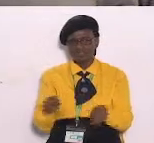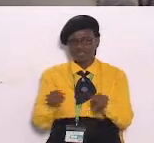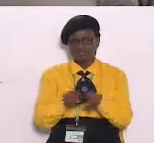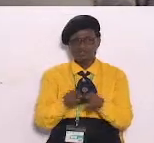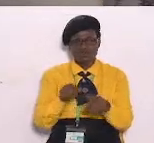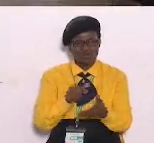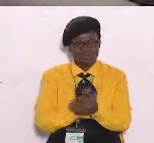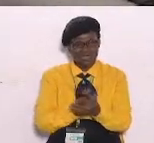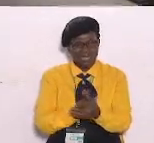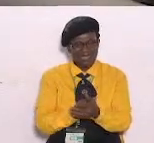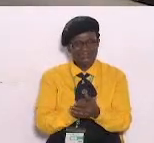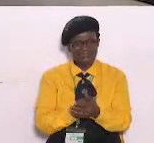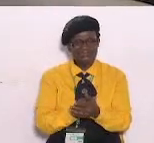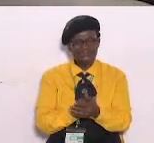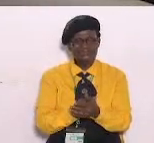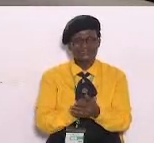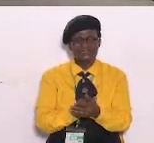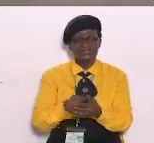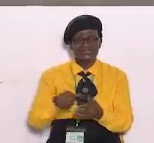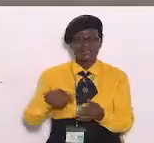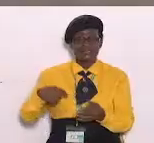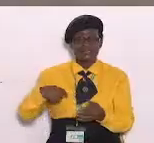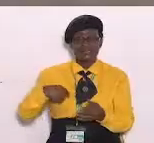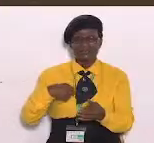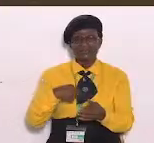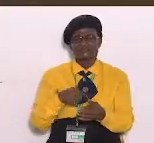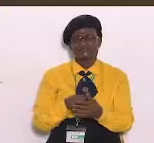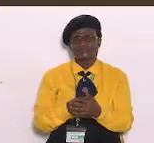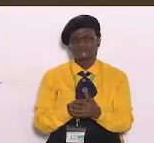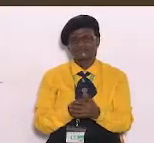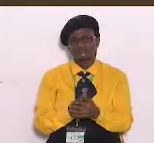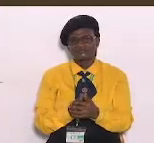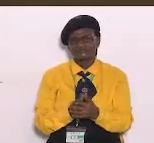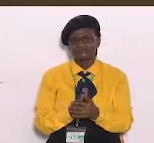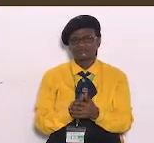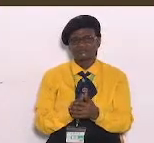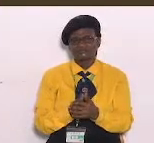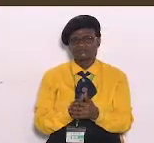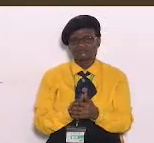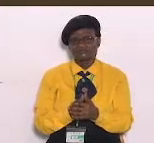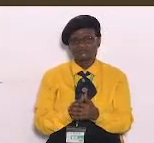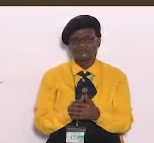très bref et rapide pour que nous pour pvons nous puissions